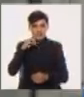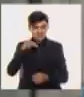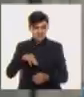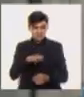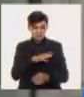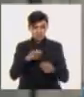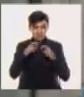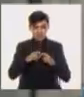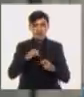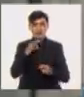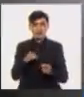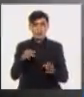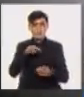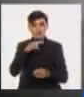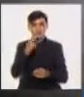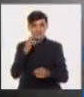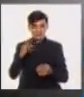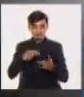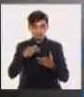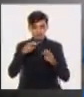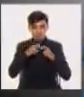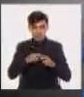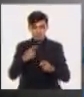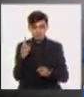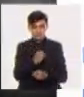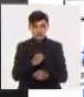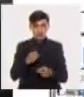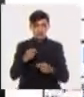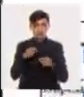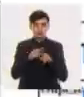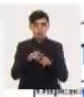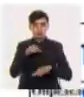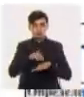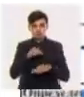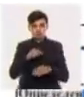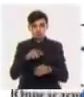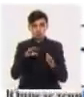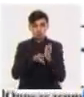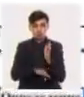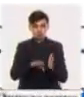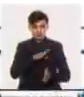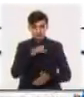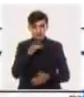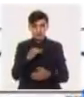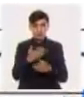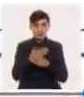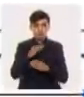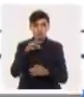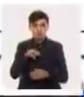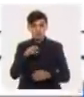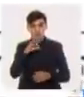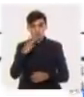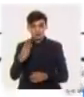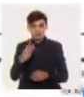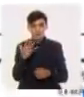лаборатории потеряли результаты ПЦР-теста и восстанавливали почти неделю. За это время самочувствие заметно ухудшилось, а помощи от скорой она дождалась